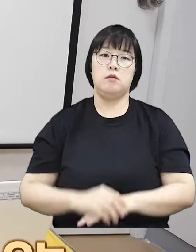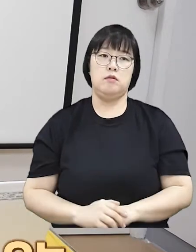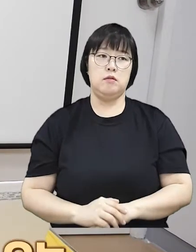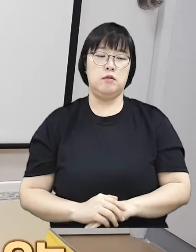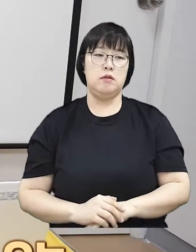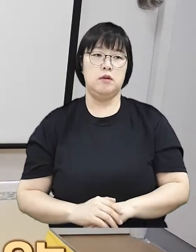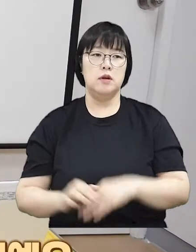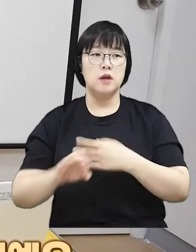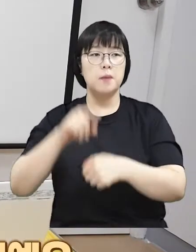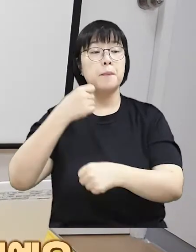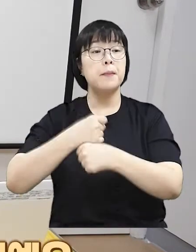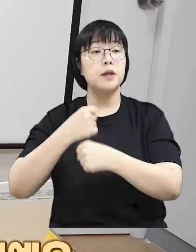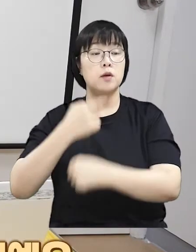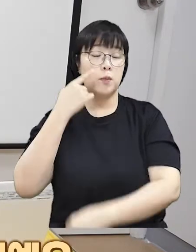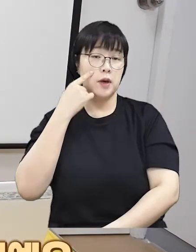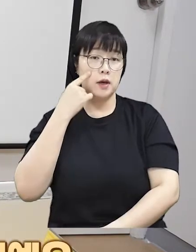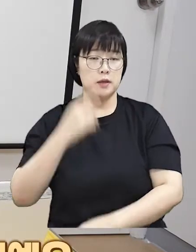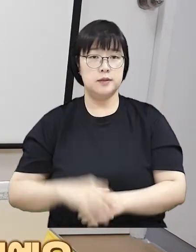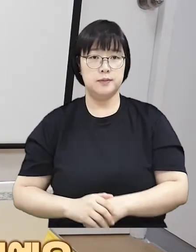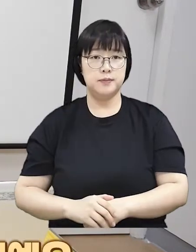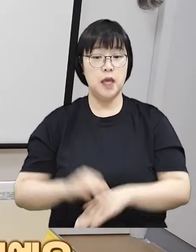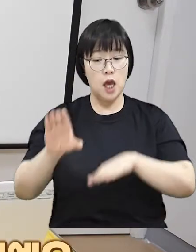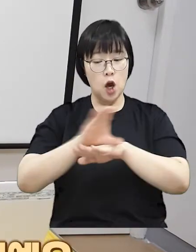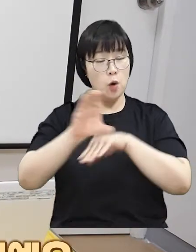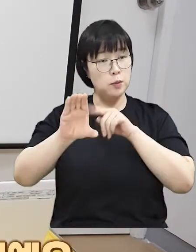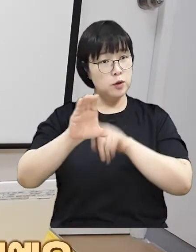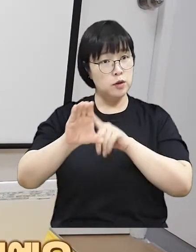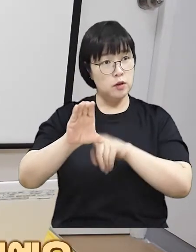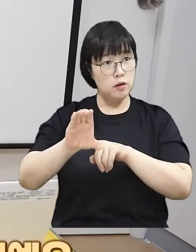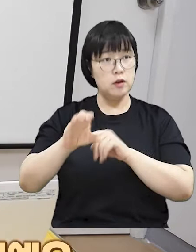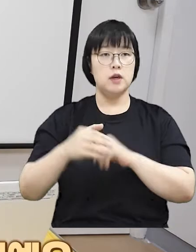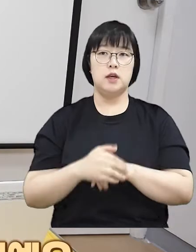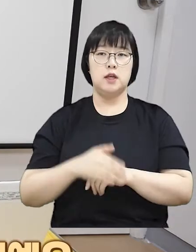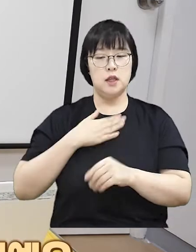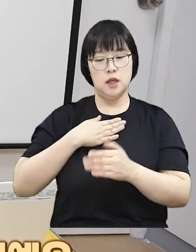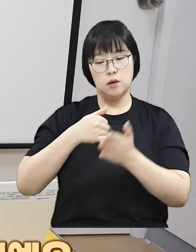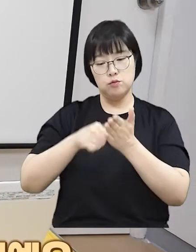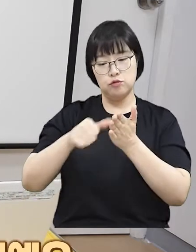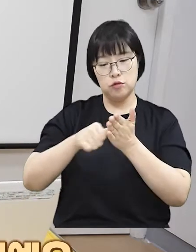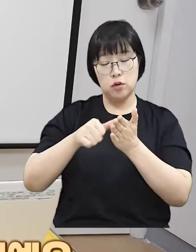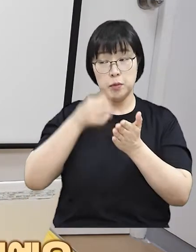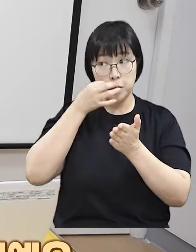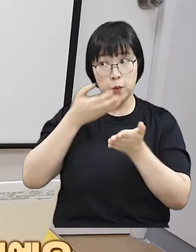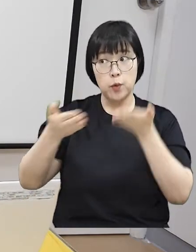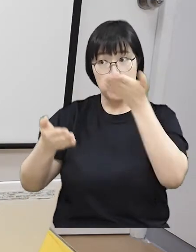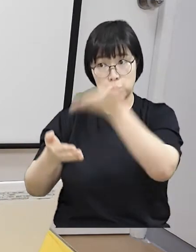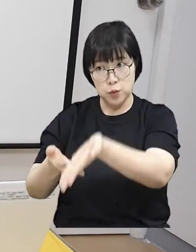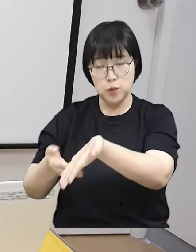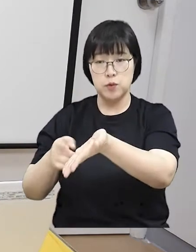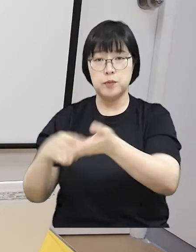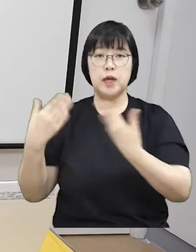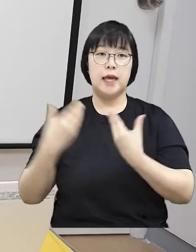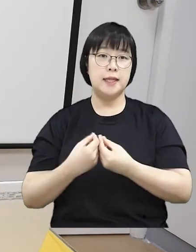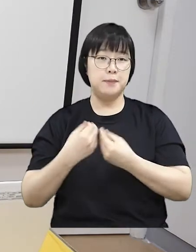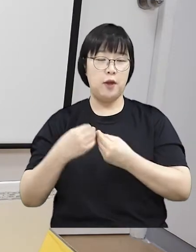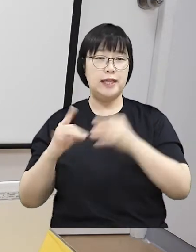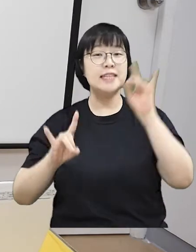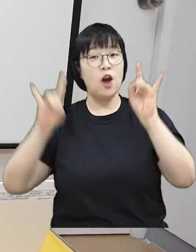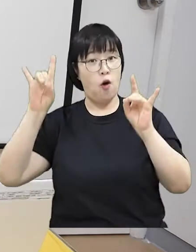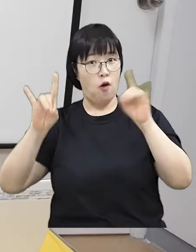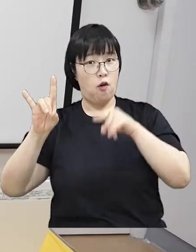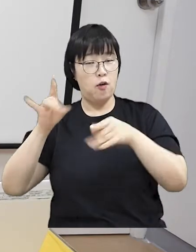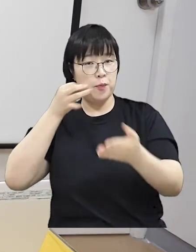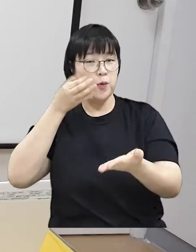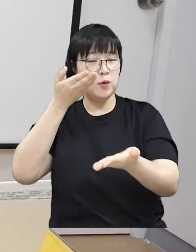만들어볼 거예요. 오늘 컴퓨터한테 어떤 물건을 보여줄 거예요. 그래서 인형을 보여줄